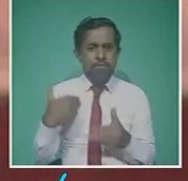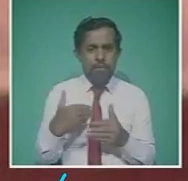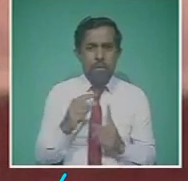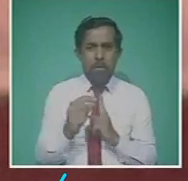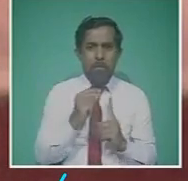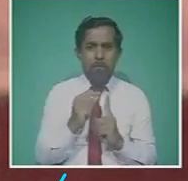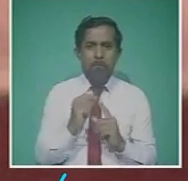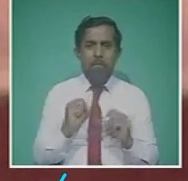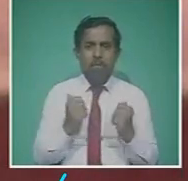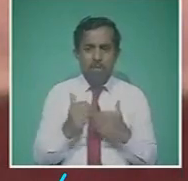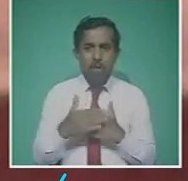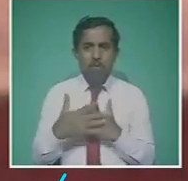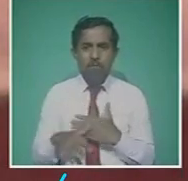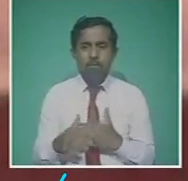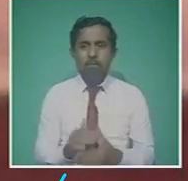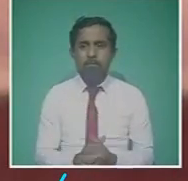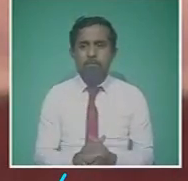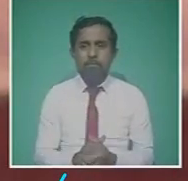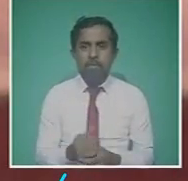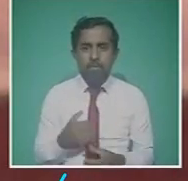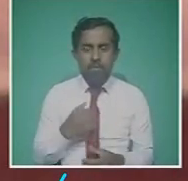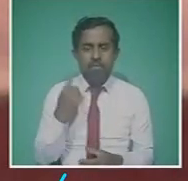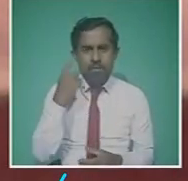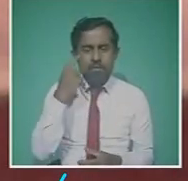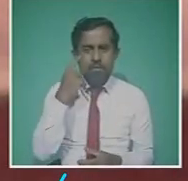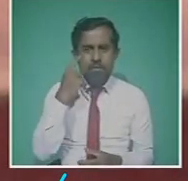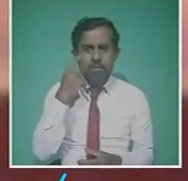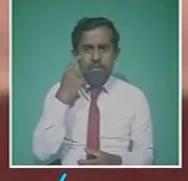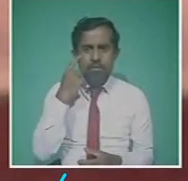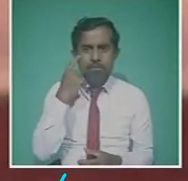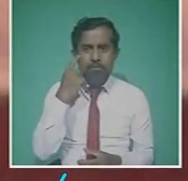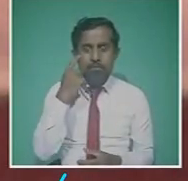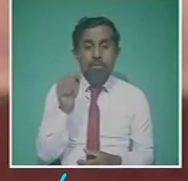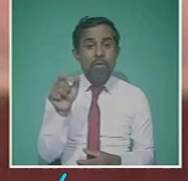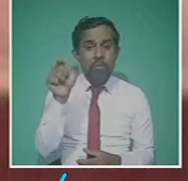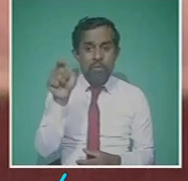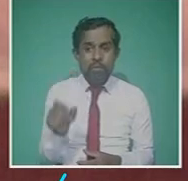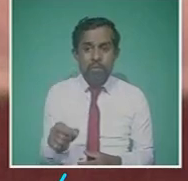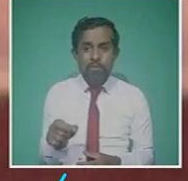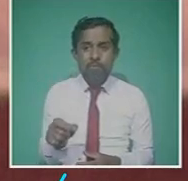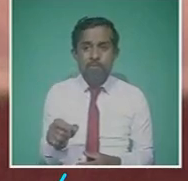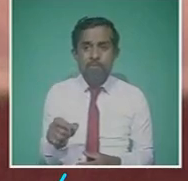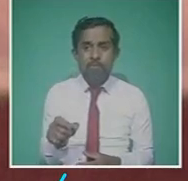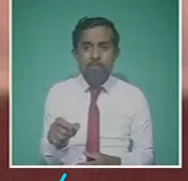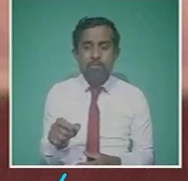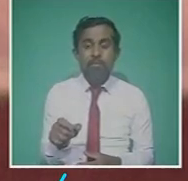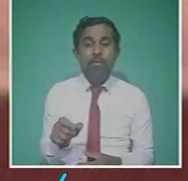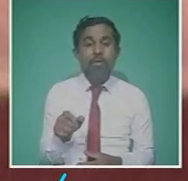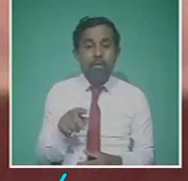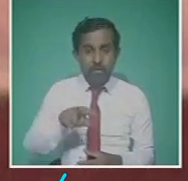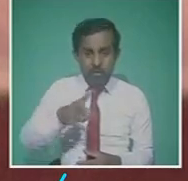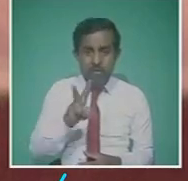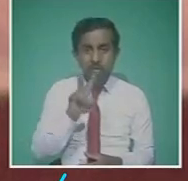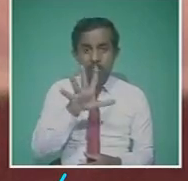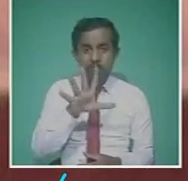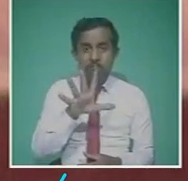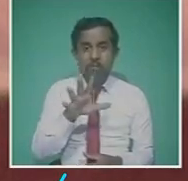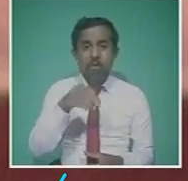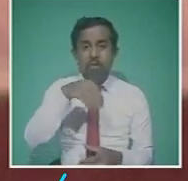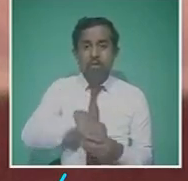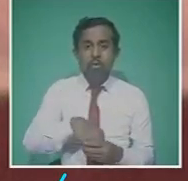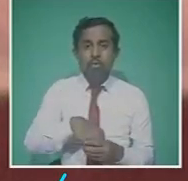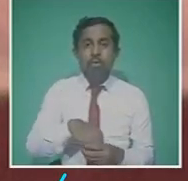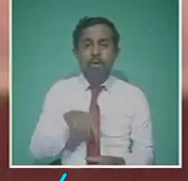tu jiwite itu man. Mandarnya taram. Hebat itu mat tarah desiye visipahai kiena godeng